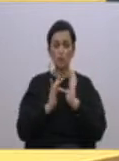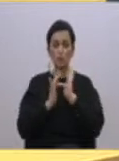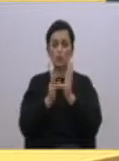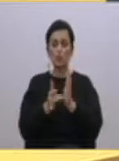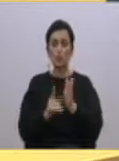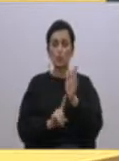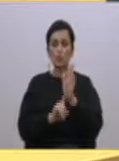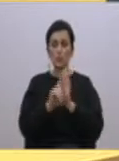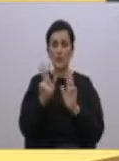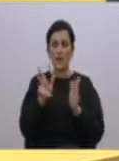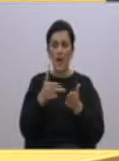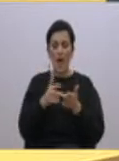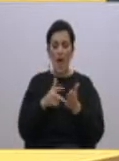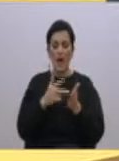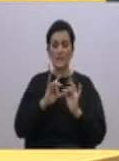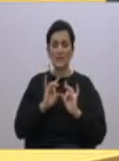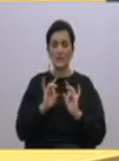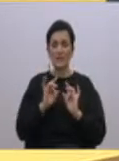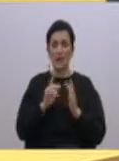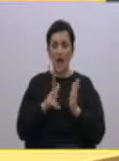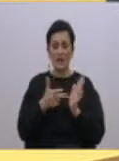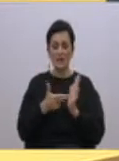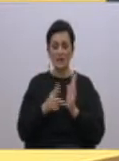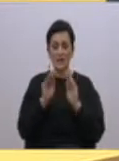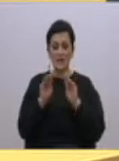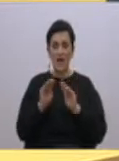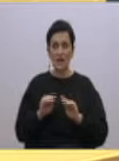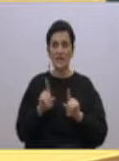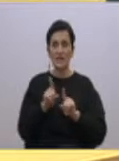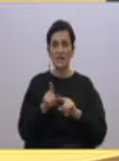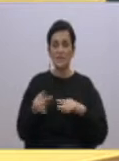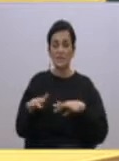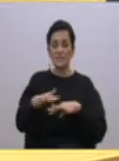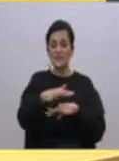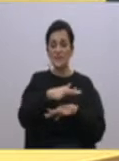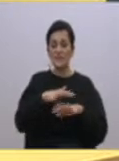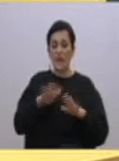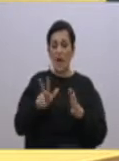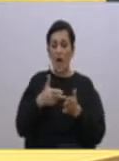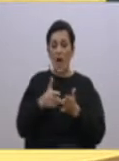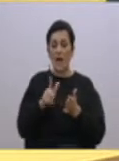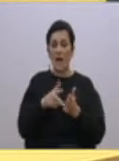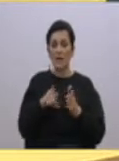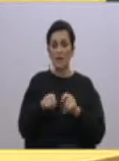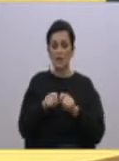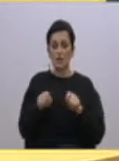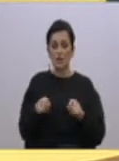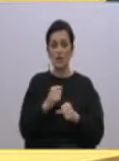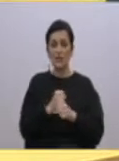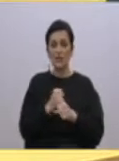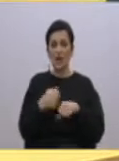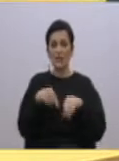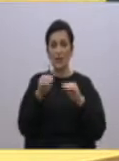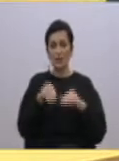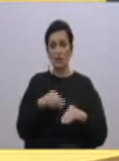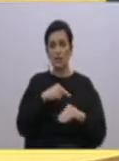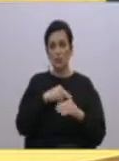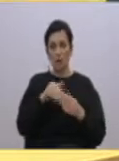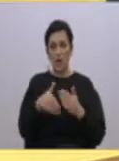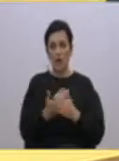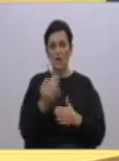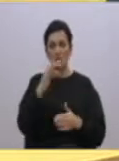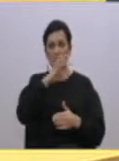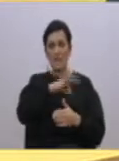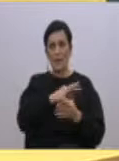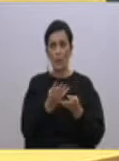სატელიტური ანგარიშების წარმოება, ასევე სექტორული ანგარიშების შედგენა. შემუშავდა ახალი სამხმარებლო